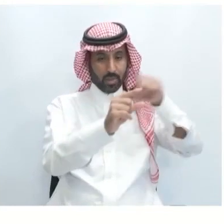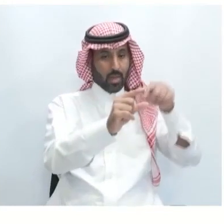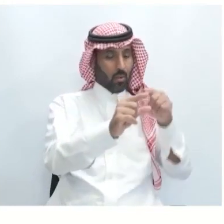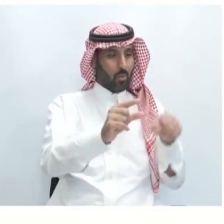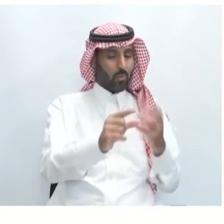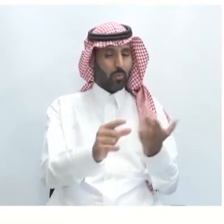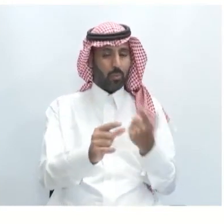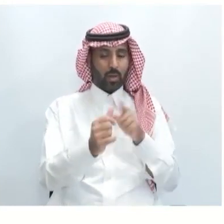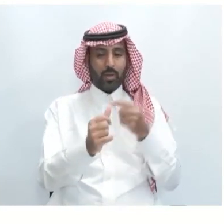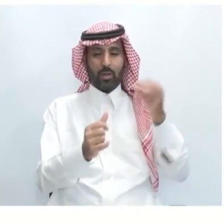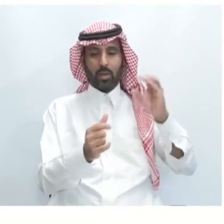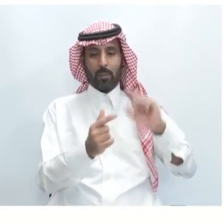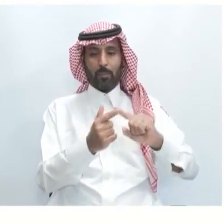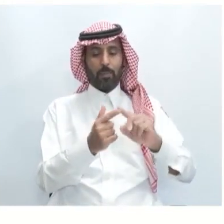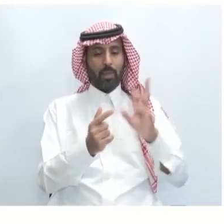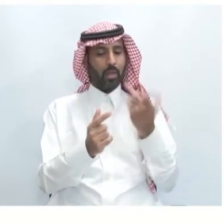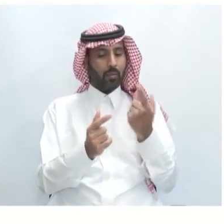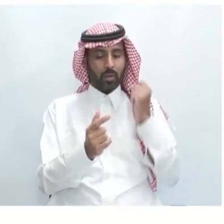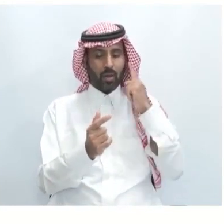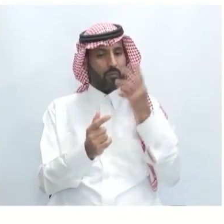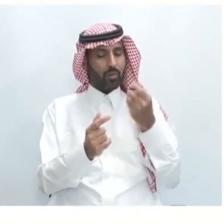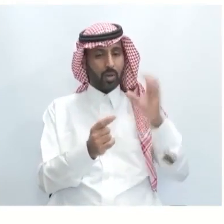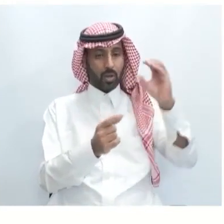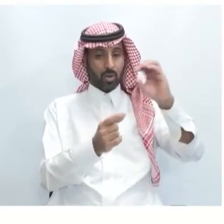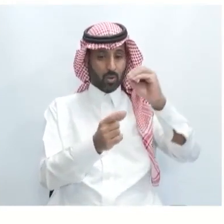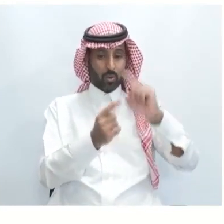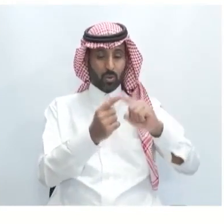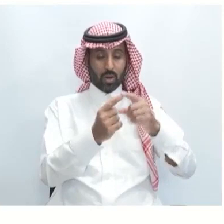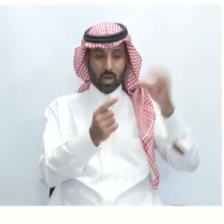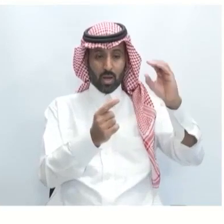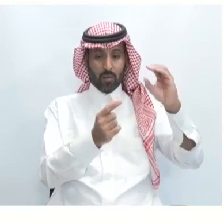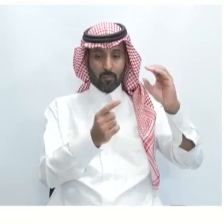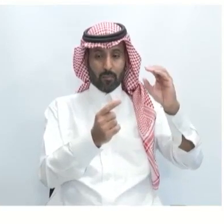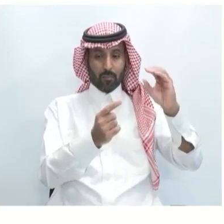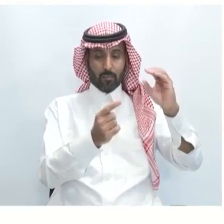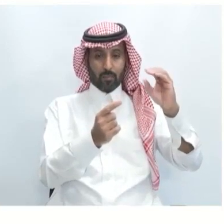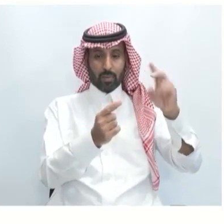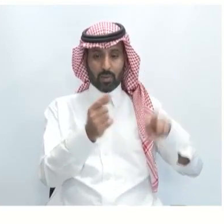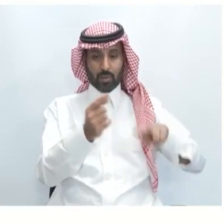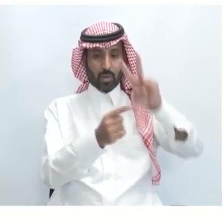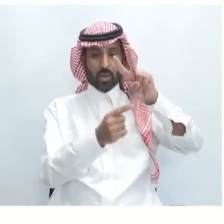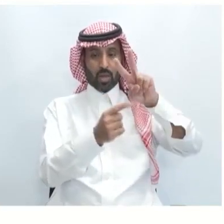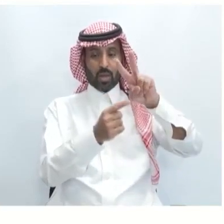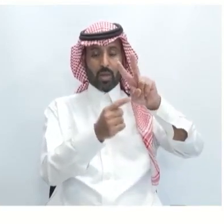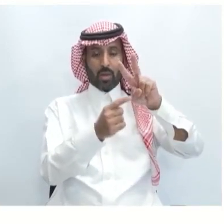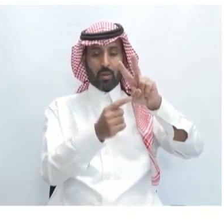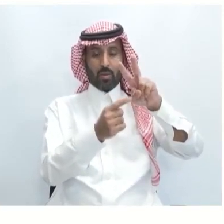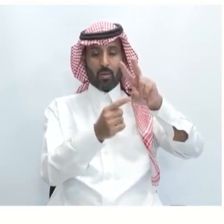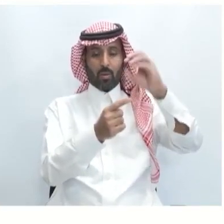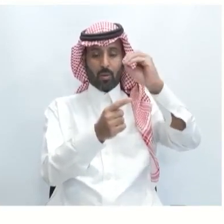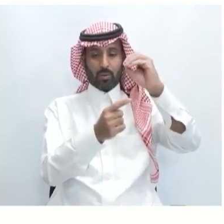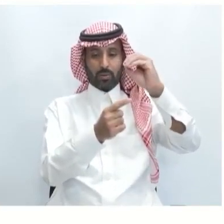هو كربوكسيل كيف عرفت انه كربوكسيل عباره عن ذره كربون مرتبطه برابطه ثنائيه مع